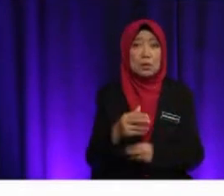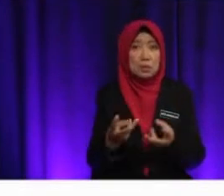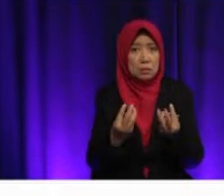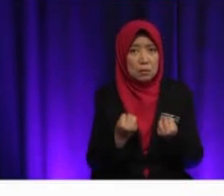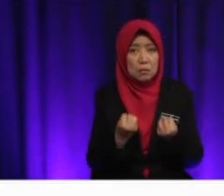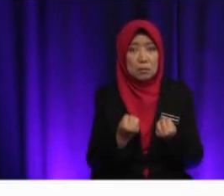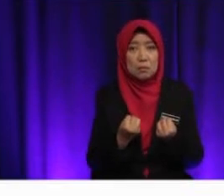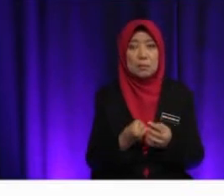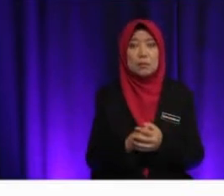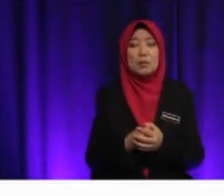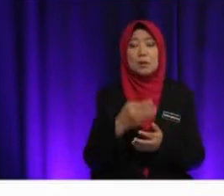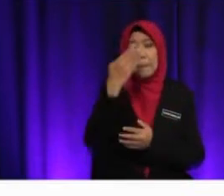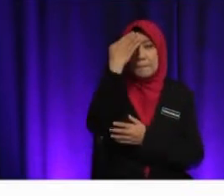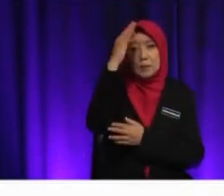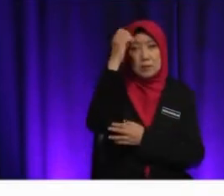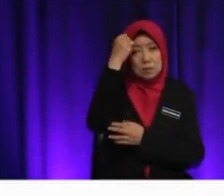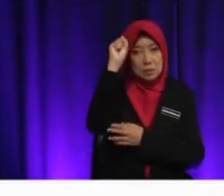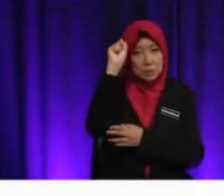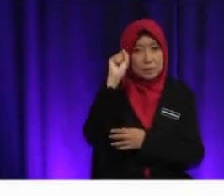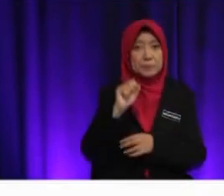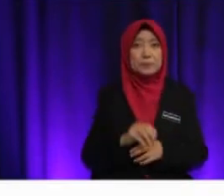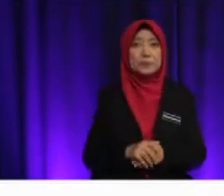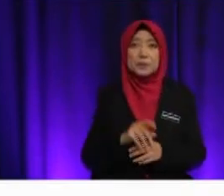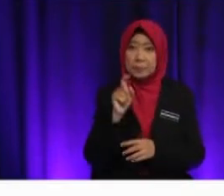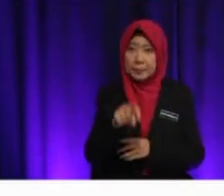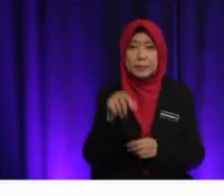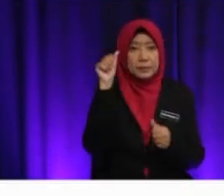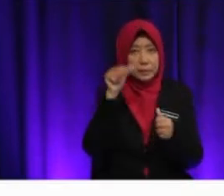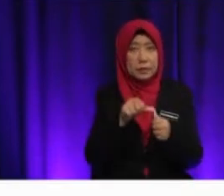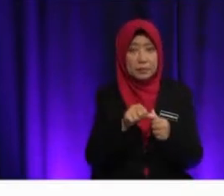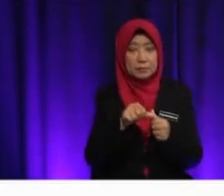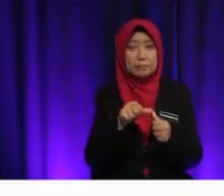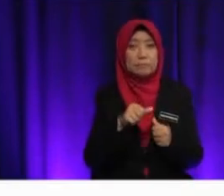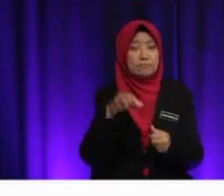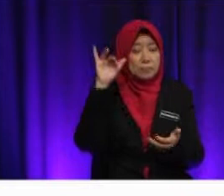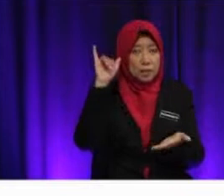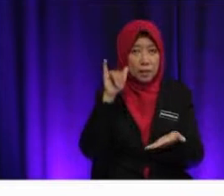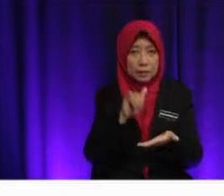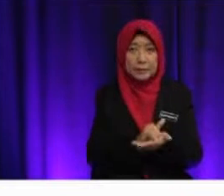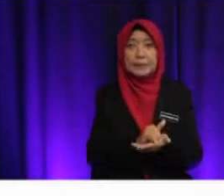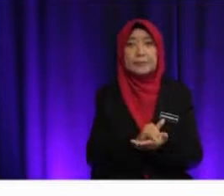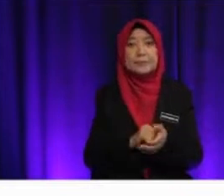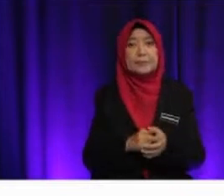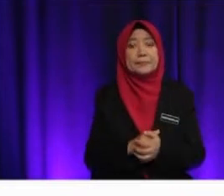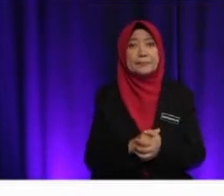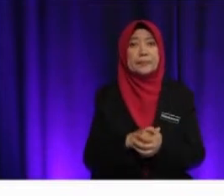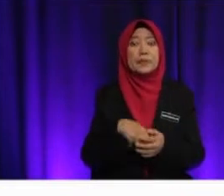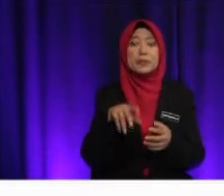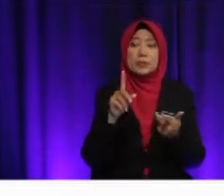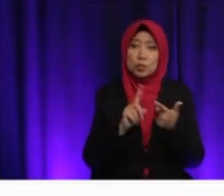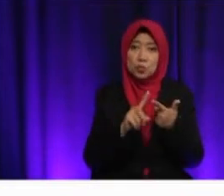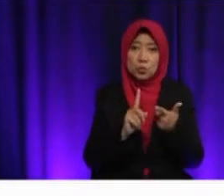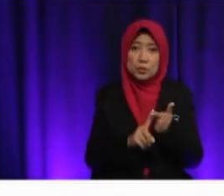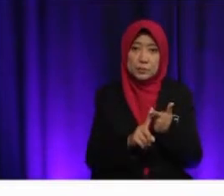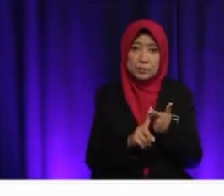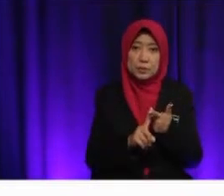yang maha bijaksana. Kena ingat tu, kena ingat. Kita kena yakin. Yang kedua, bila